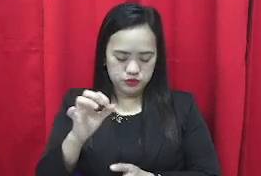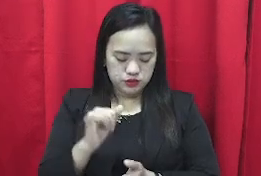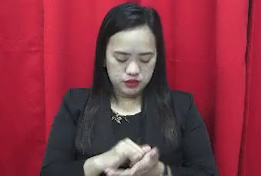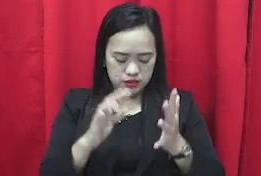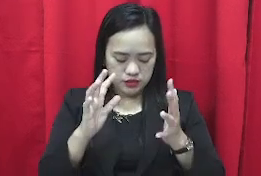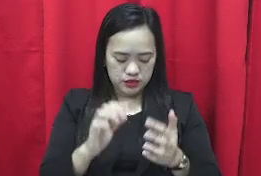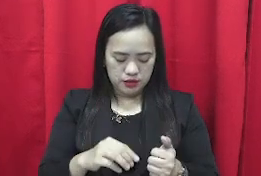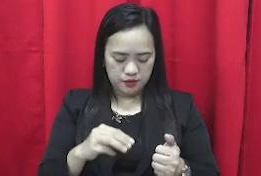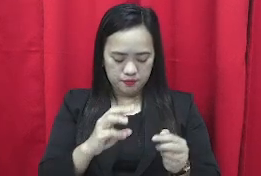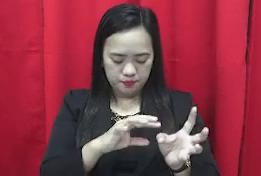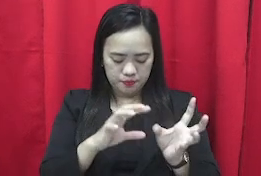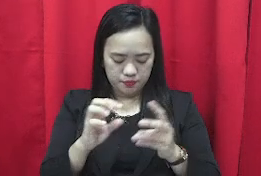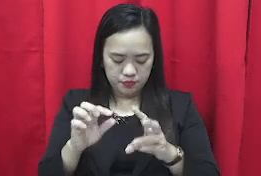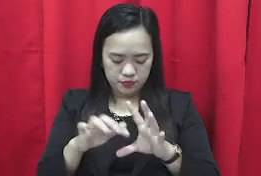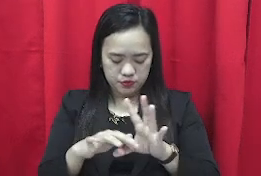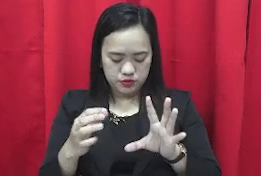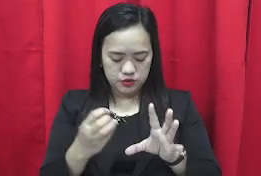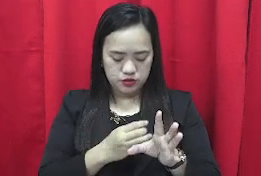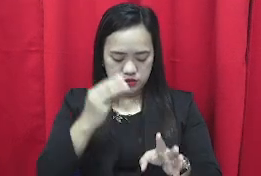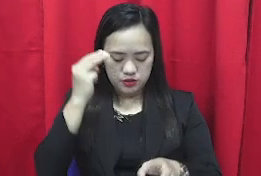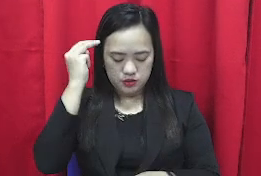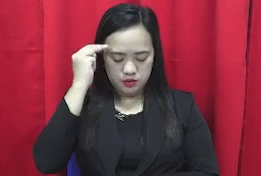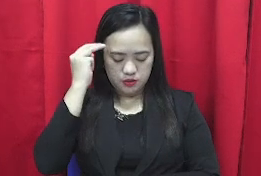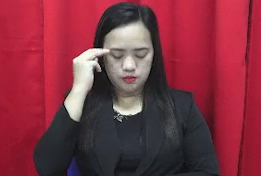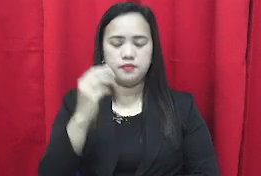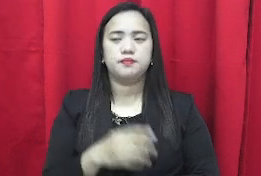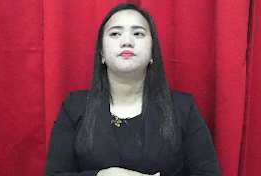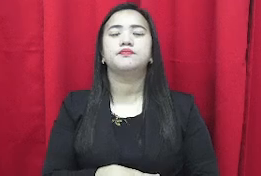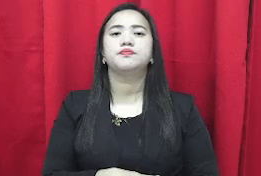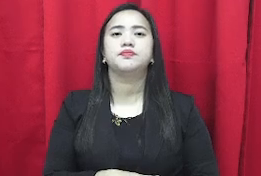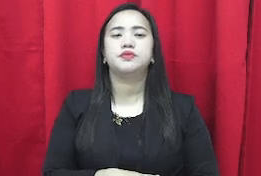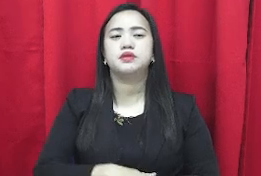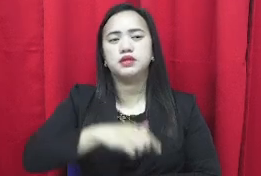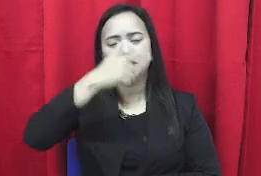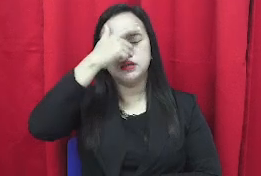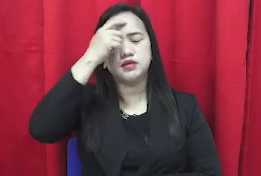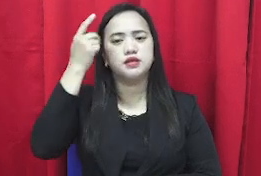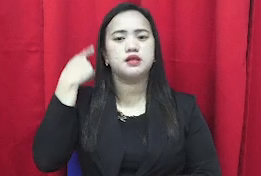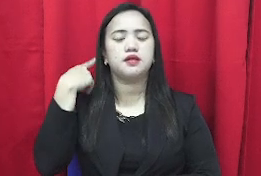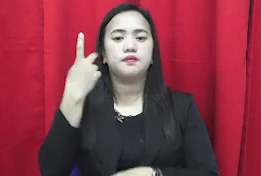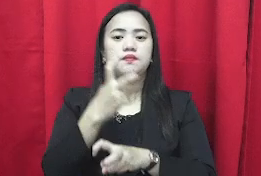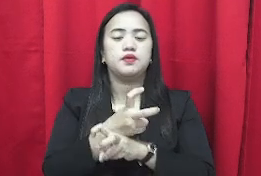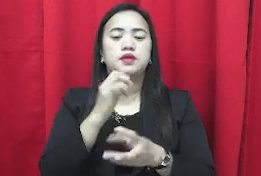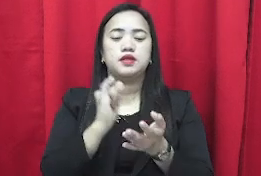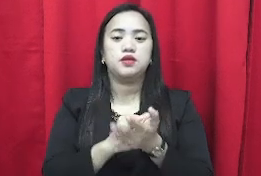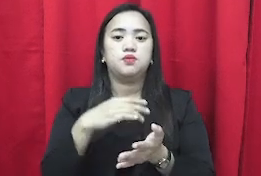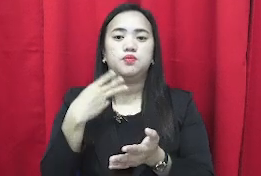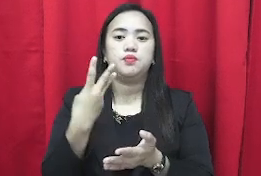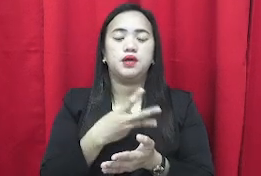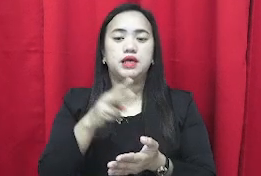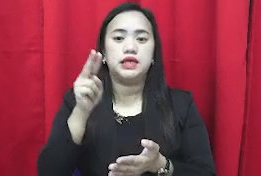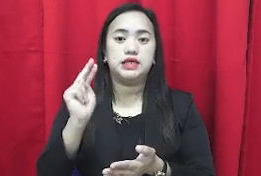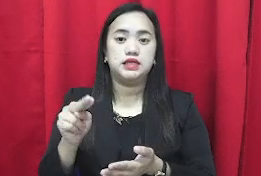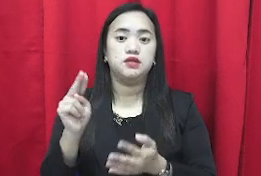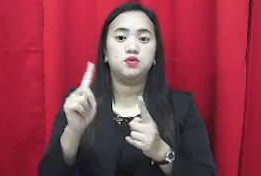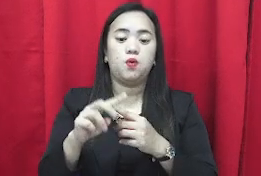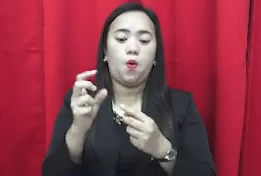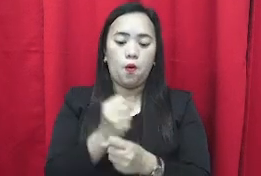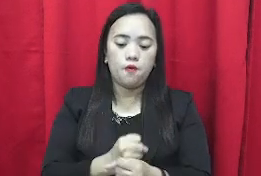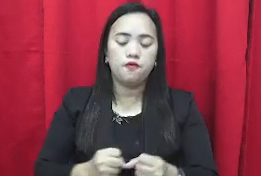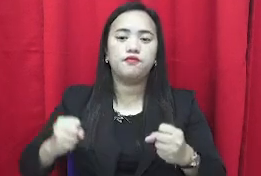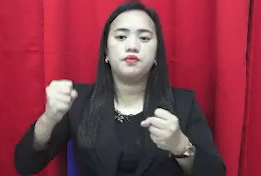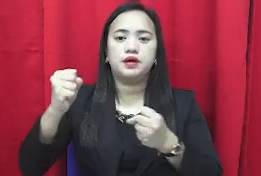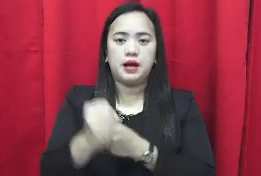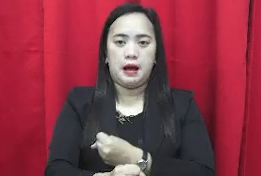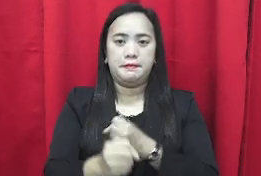natin there is hardness to endure there's hardness that we have to endure